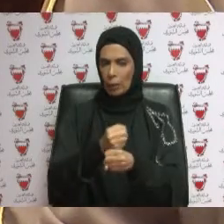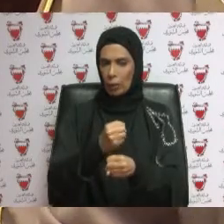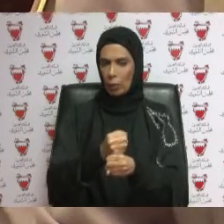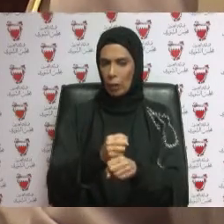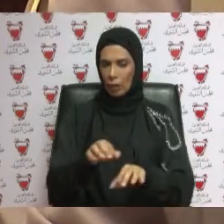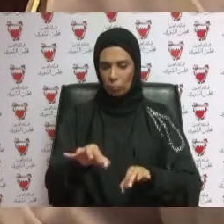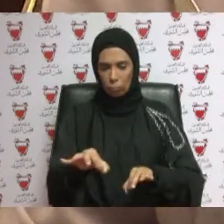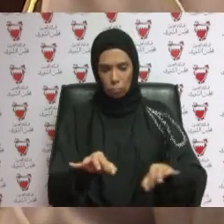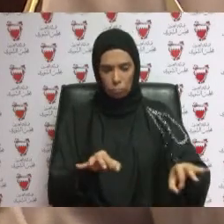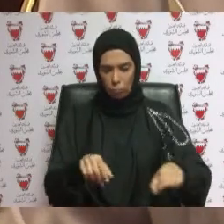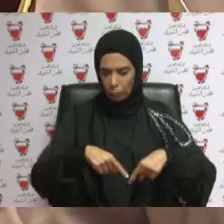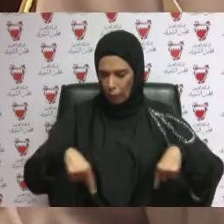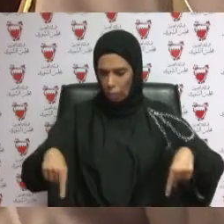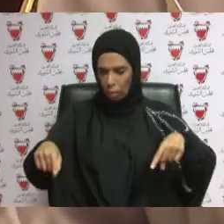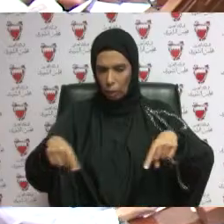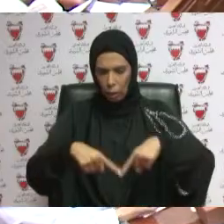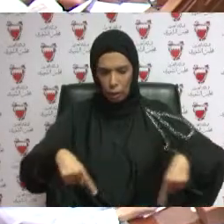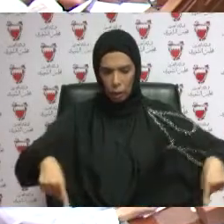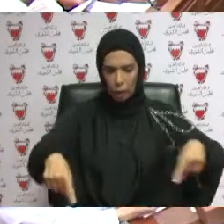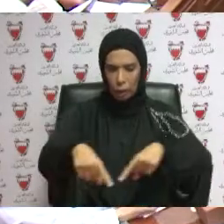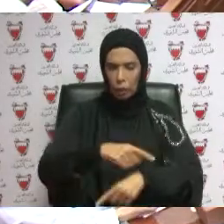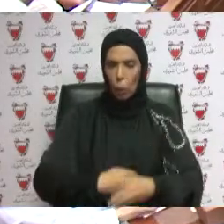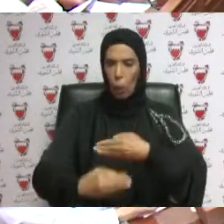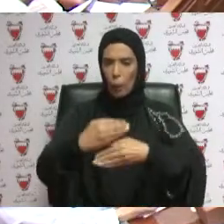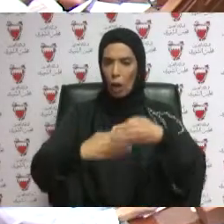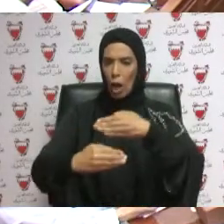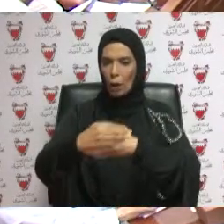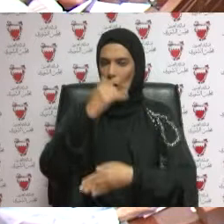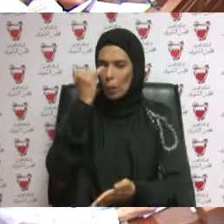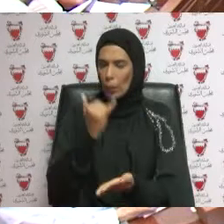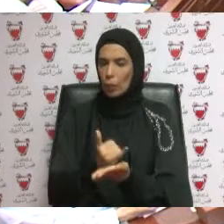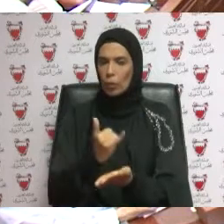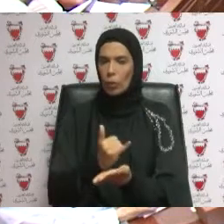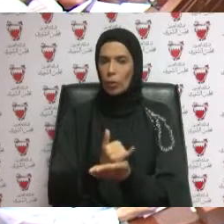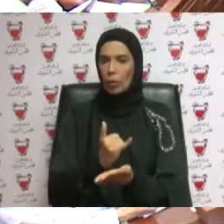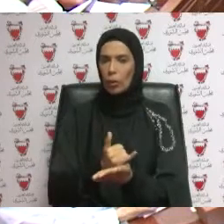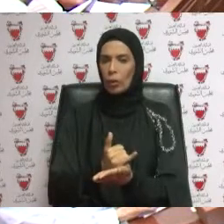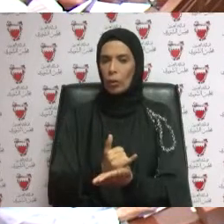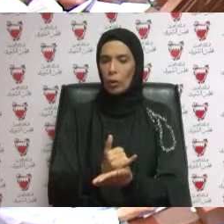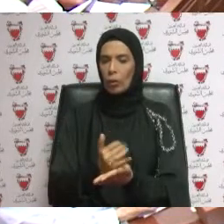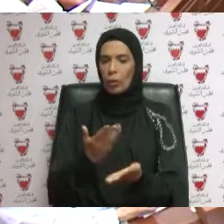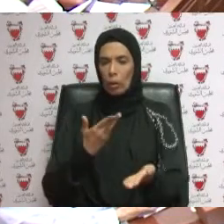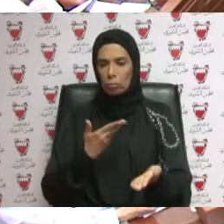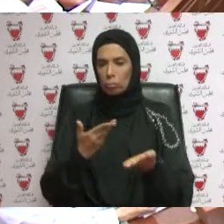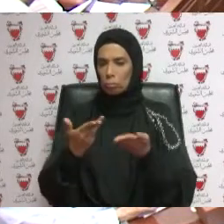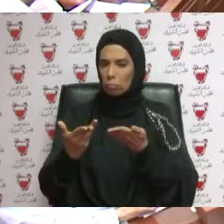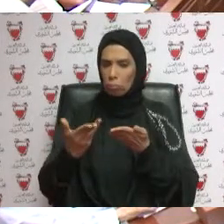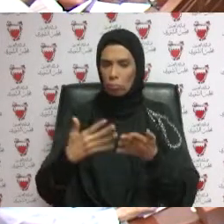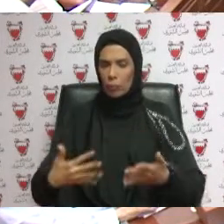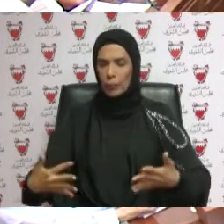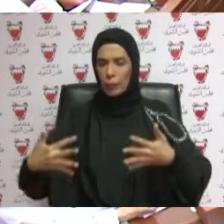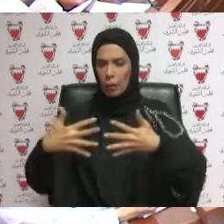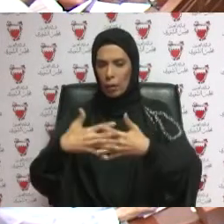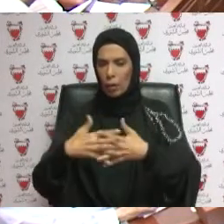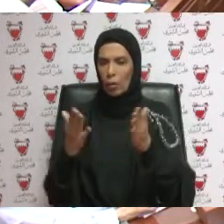التخطيط العبراني باعتباره هو الجهة المسؤولة، لابد أن يتشارك في الدراسات